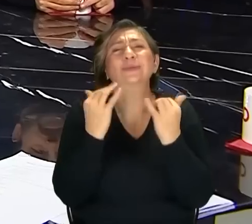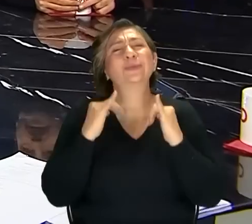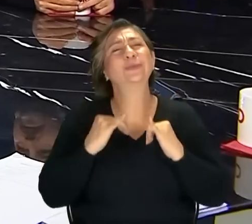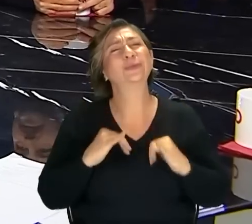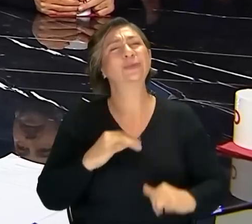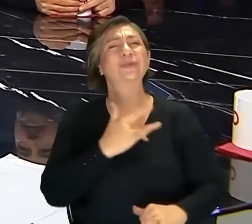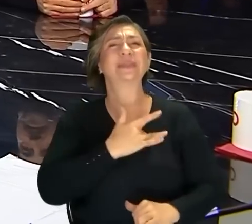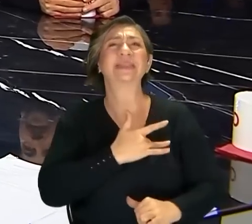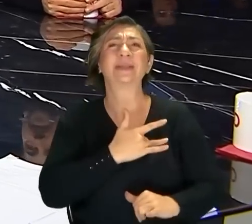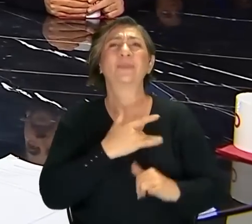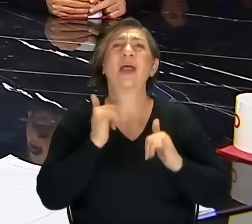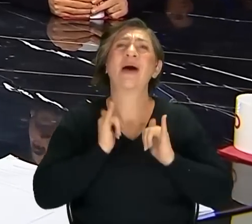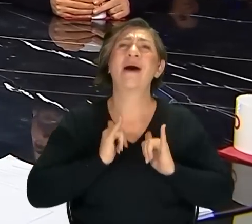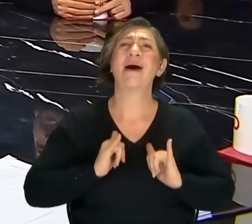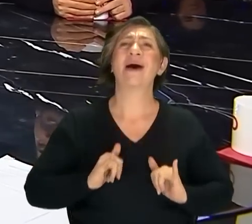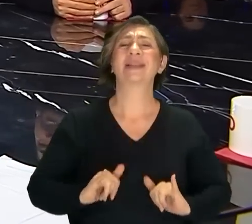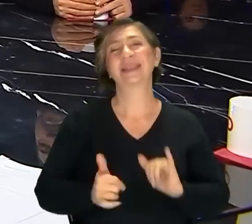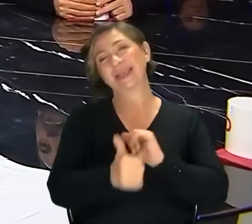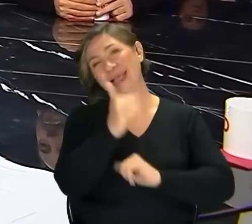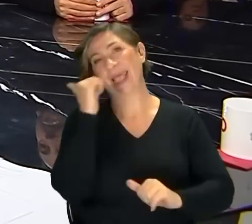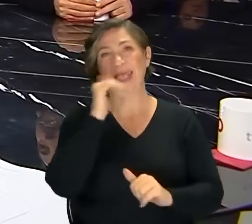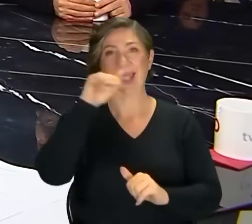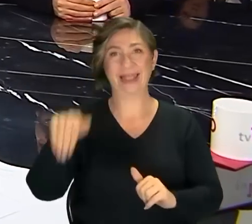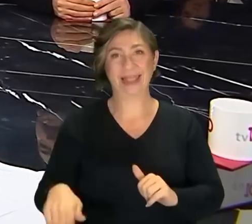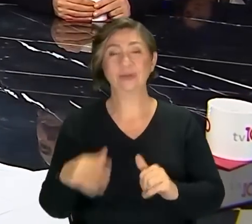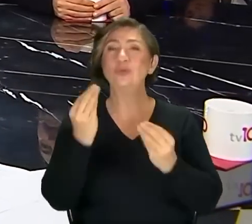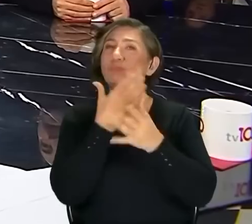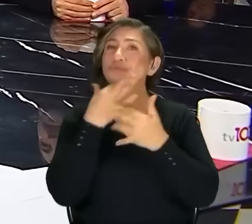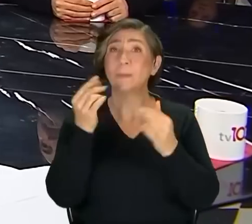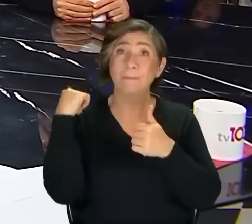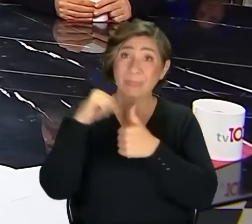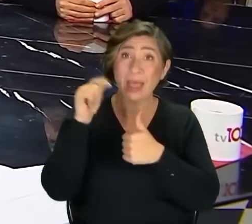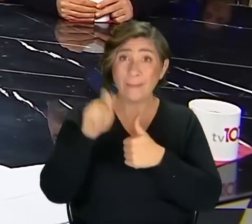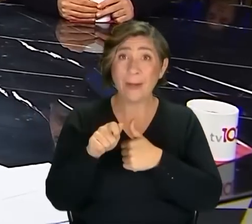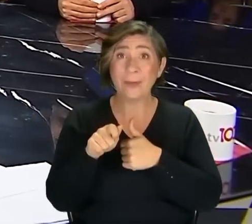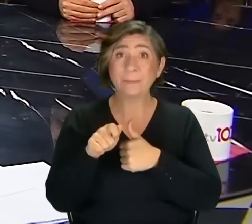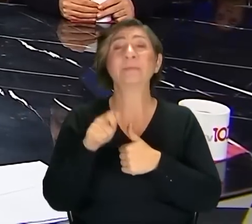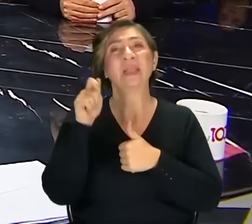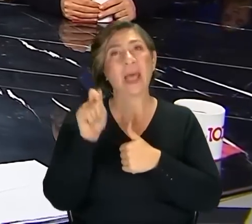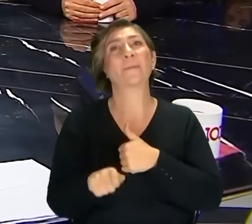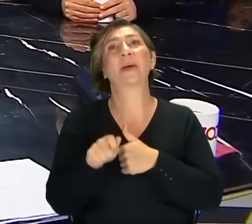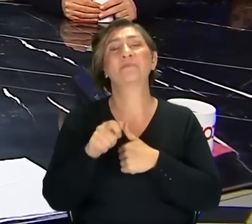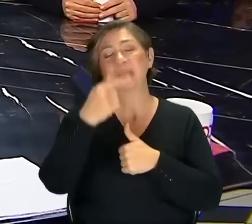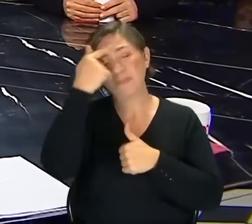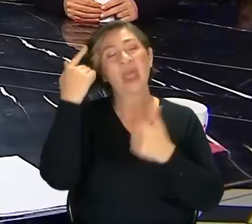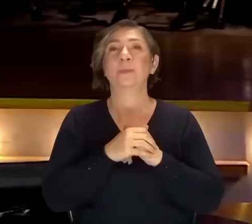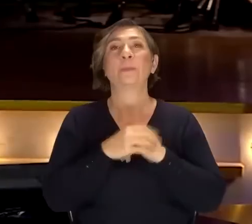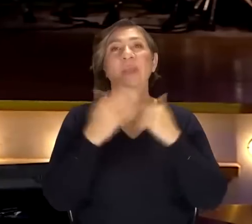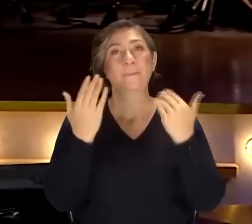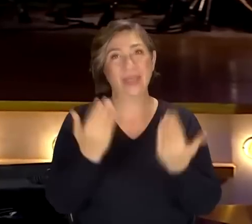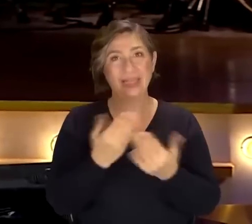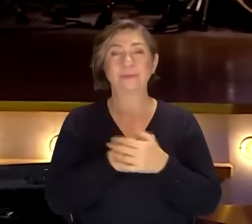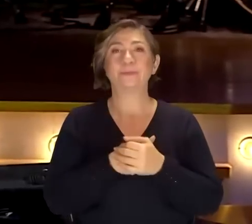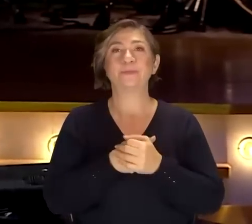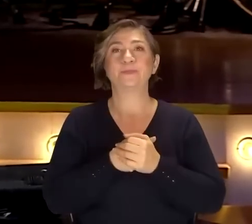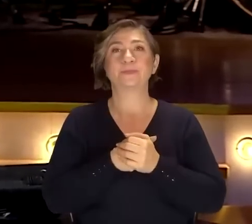huzurumuz, vicdanımız rahat bir şekilde geri döndük. Çok da mutluyum. Tekrar yapar mıyım? İmkanım olursa bence. Tekrar yaparım. Peki.